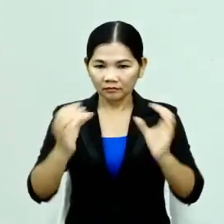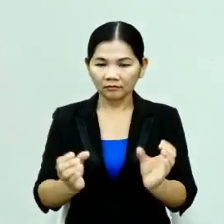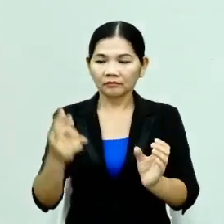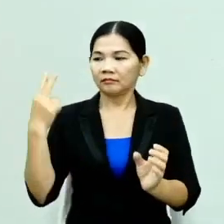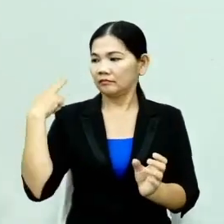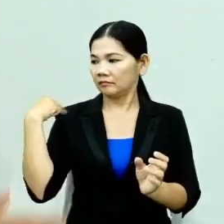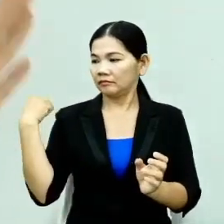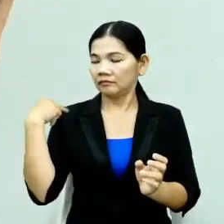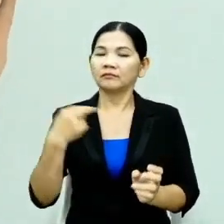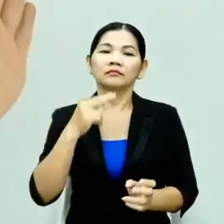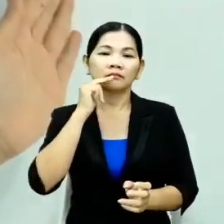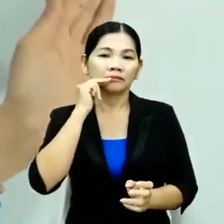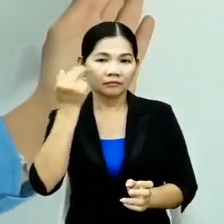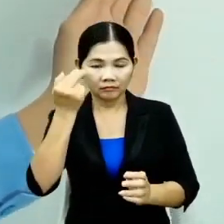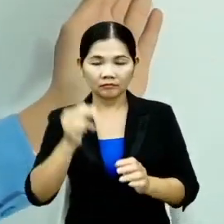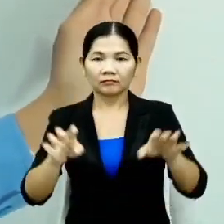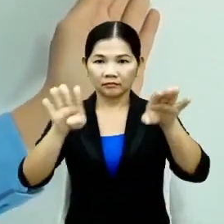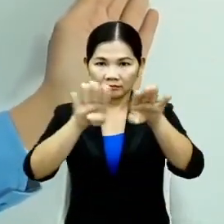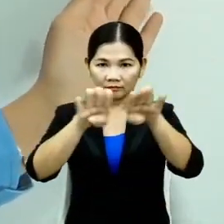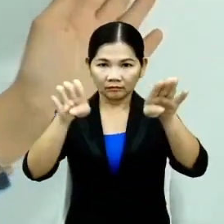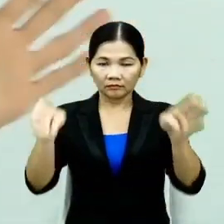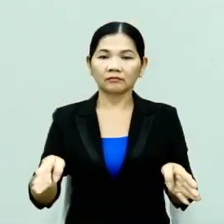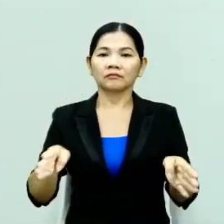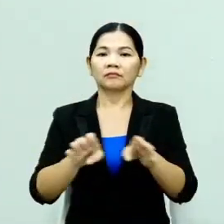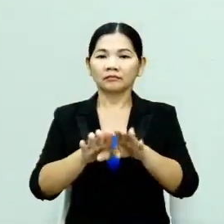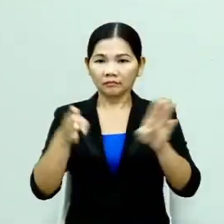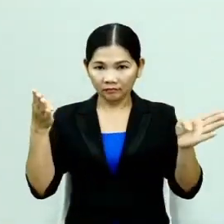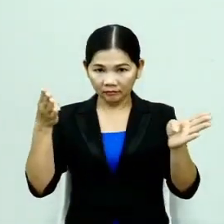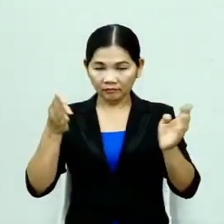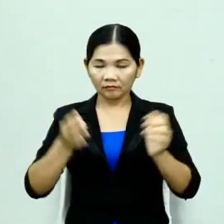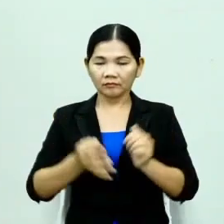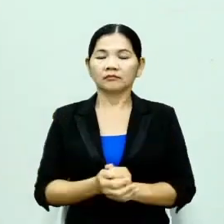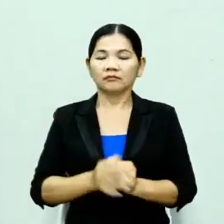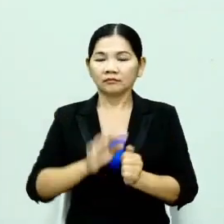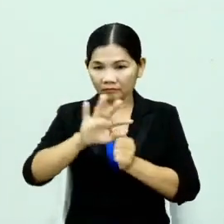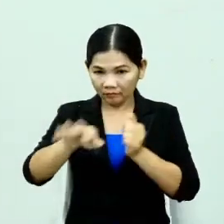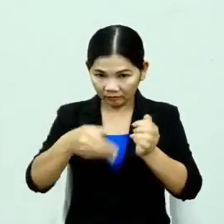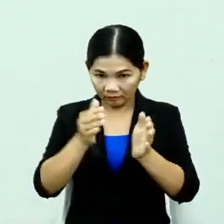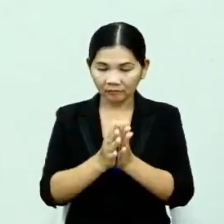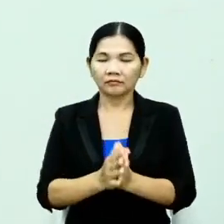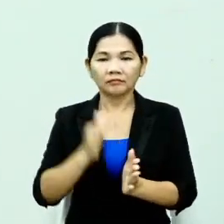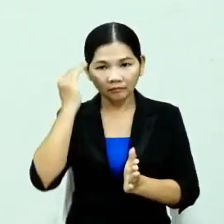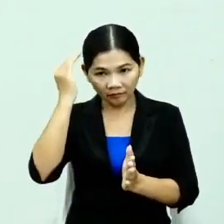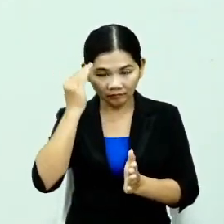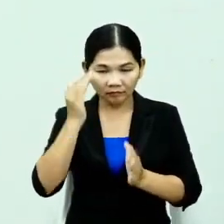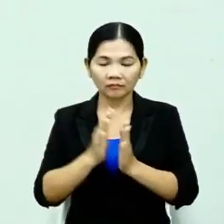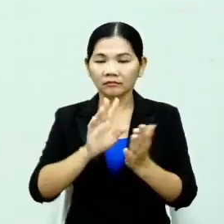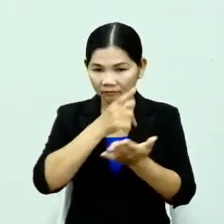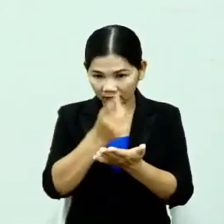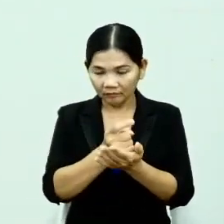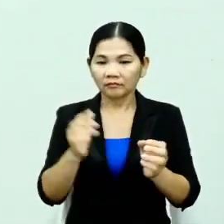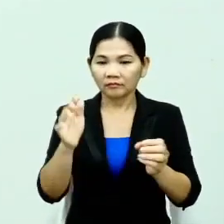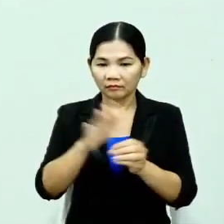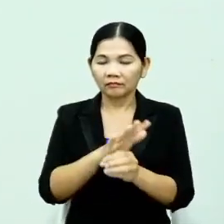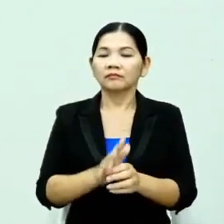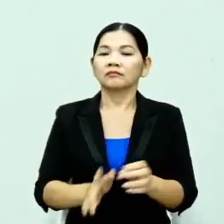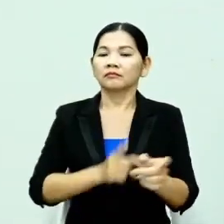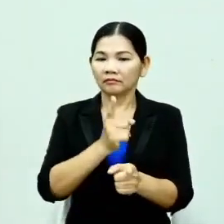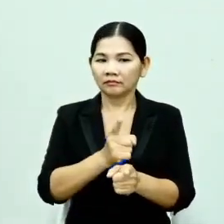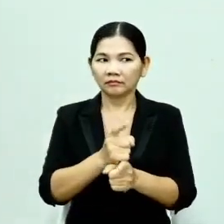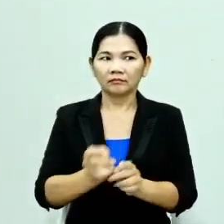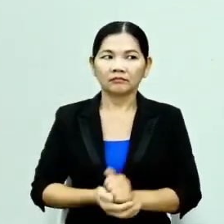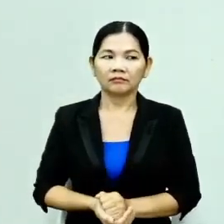ចាបន្តតូចាអរគុណមែនទែនកូនសង្ឃឹមតាកូនប្រកបជាចូលរួមបំពេញបានតាមត្រូវណា